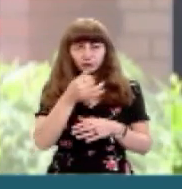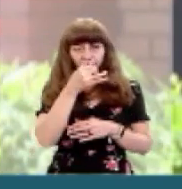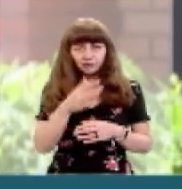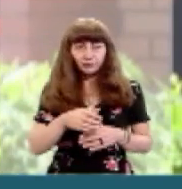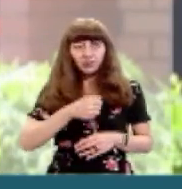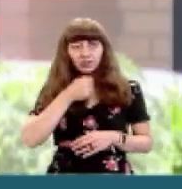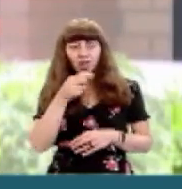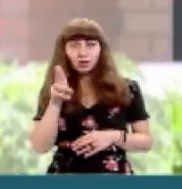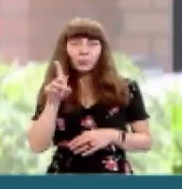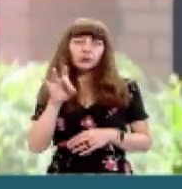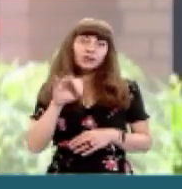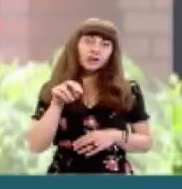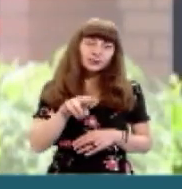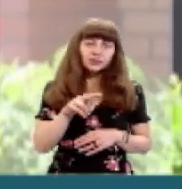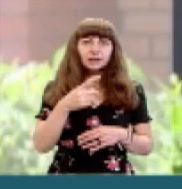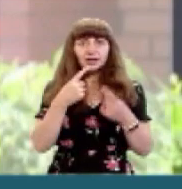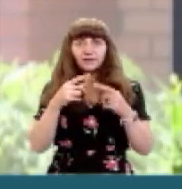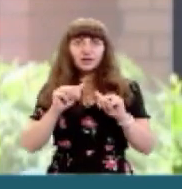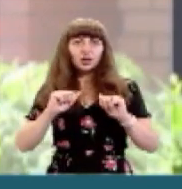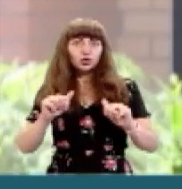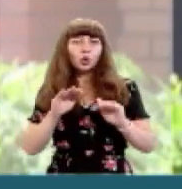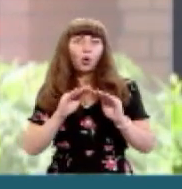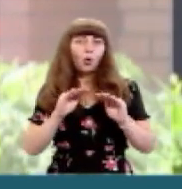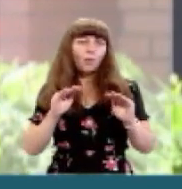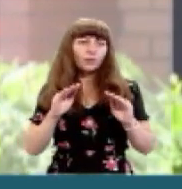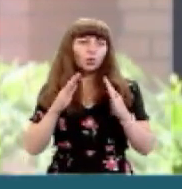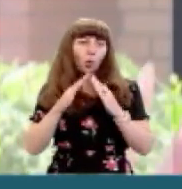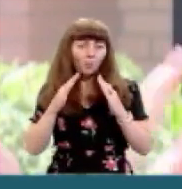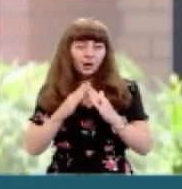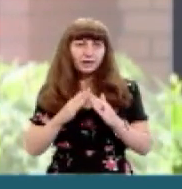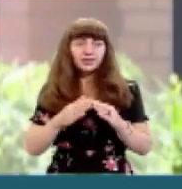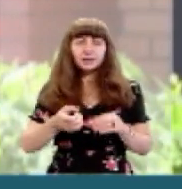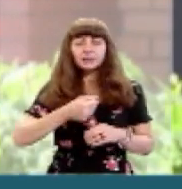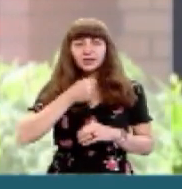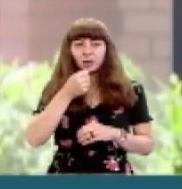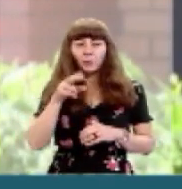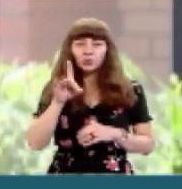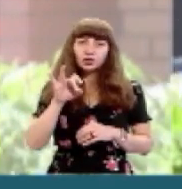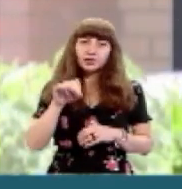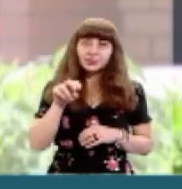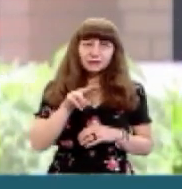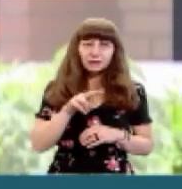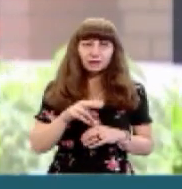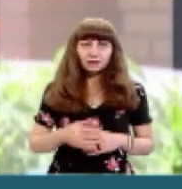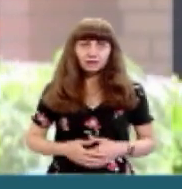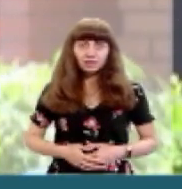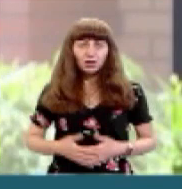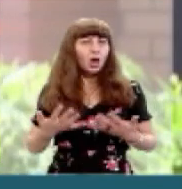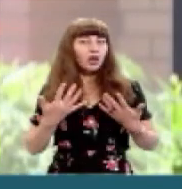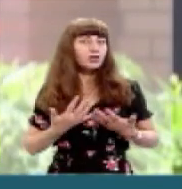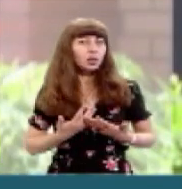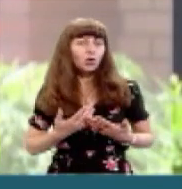Это старшие по подъездам, это совет дома, активные люди нужны. Это и старшие по подъездам нужны, и активные жильцы